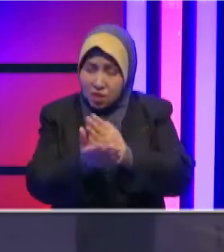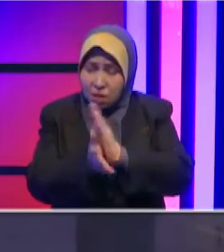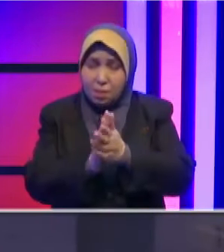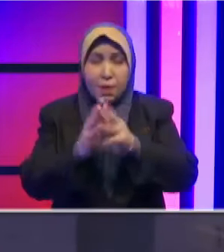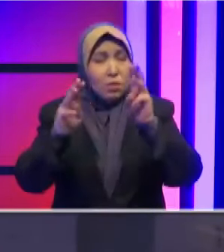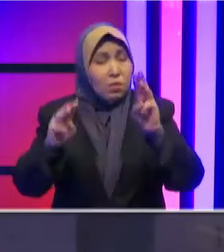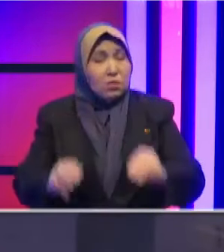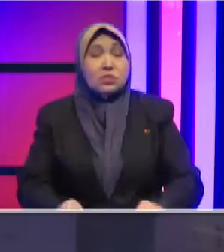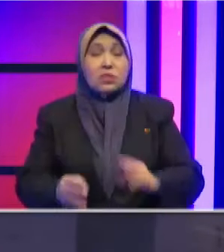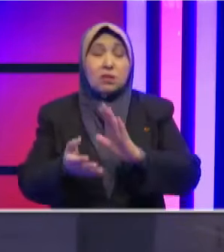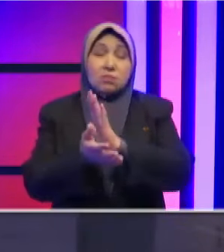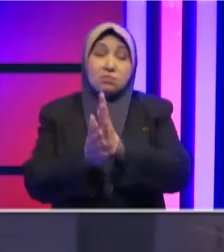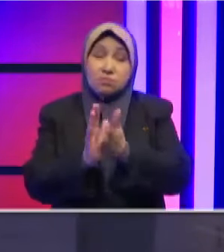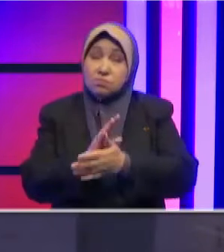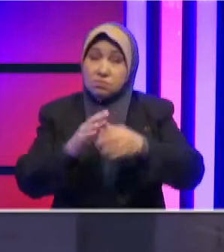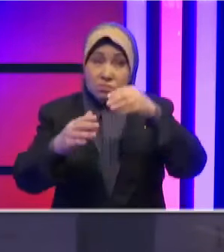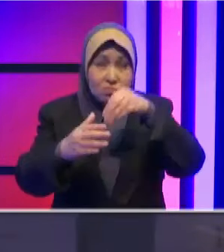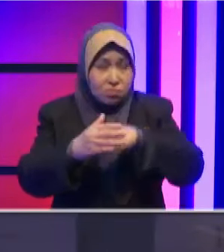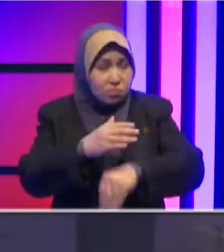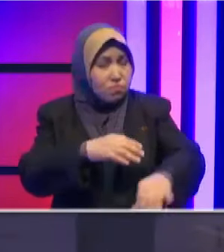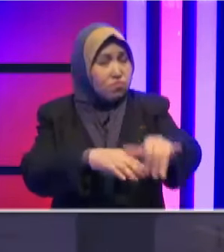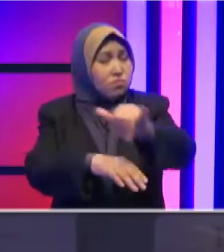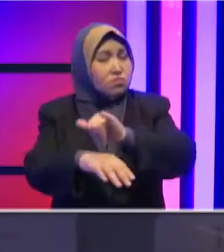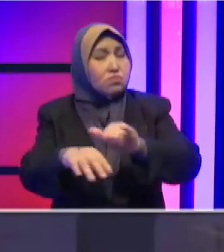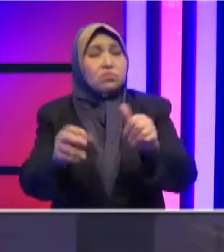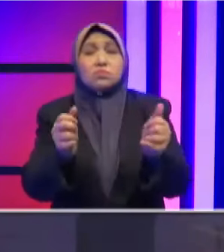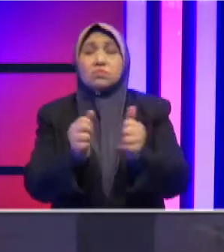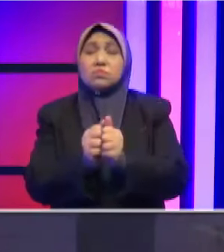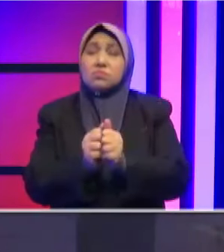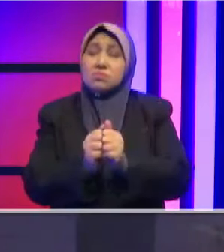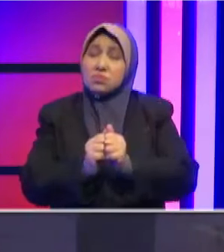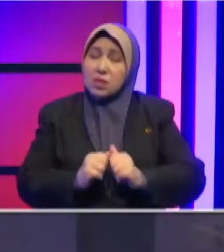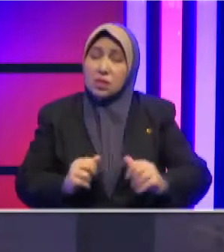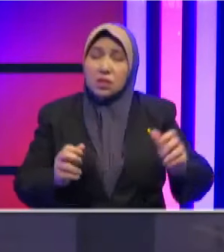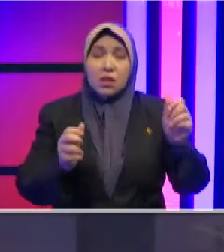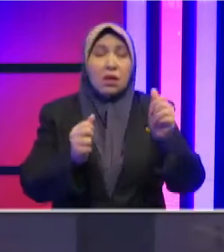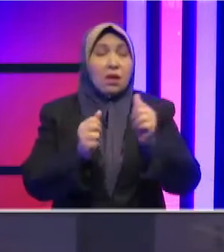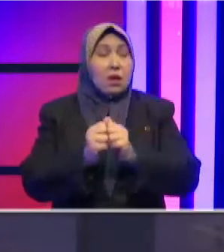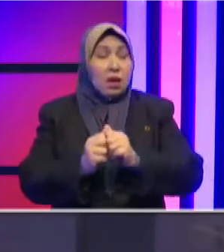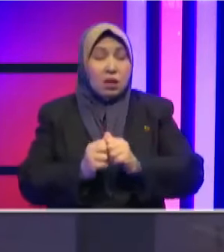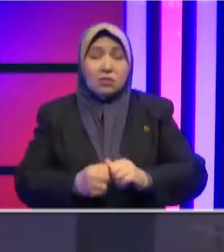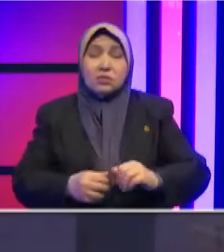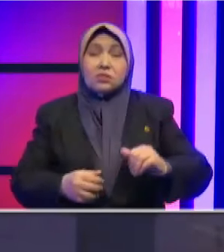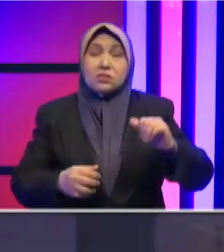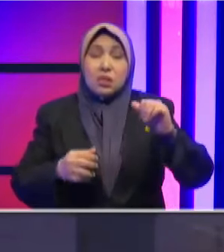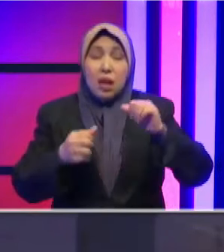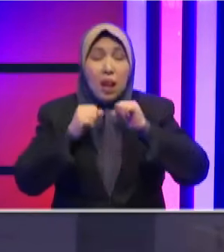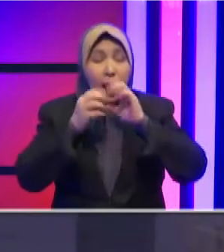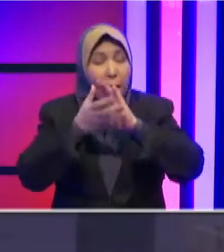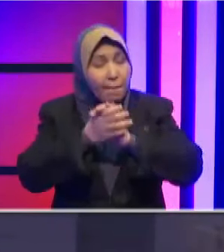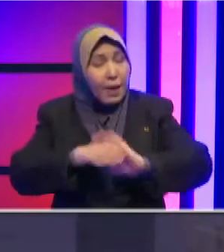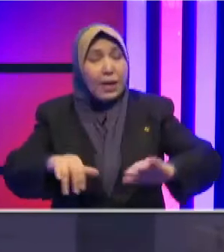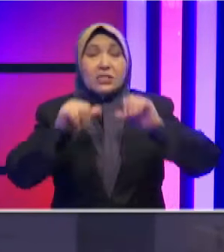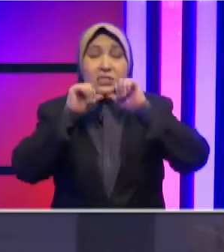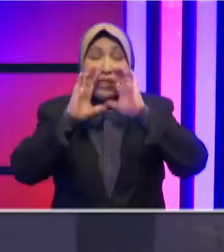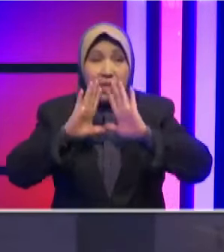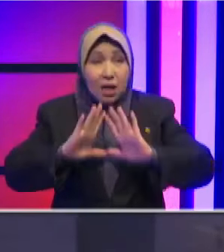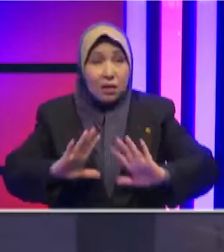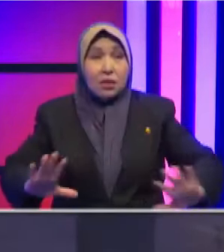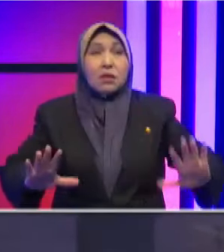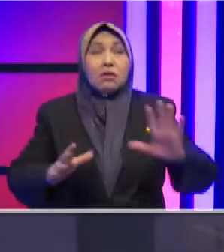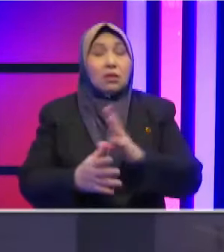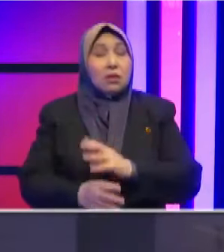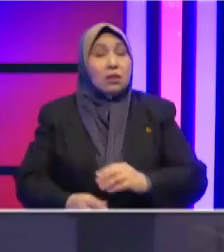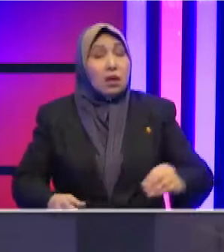dapat memasuki Sugeng dengan Salamun qoulam mirrobbirrohim jadi tontonan kompany rahmati oleh Allah